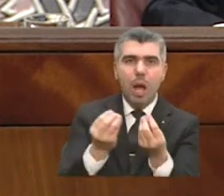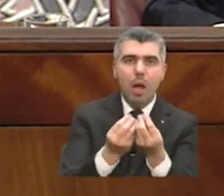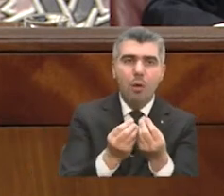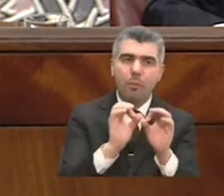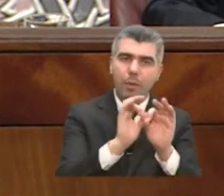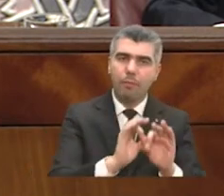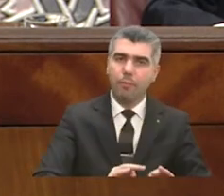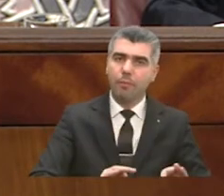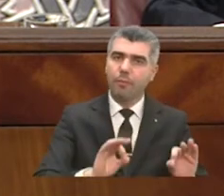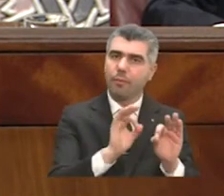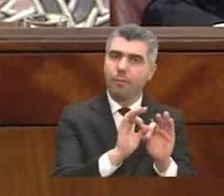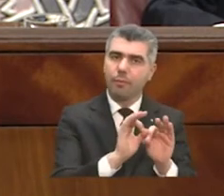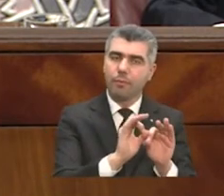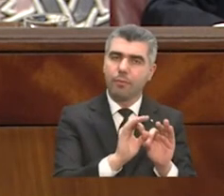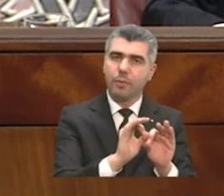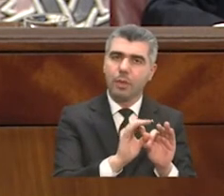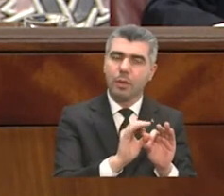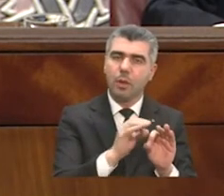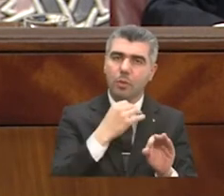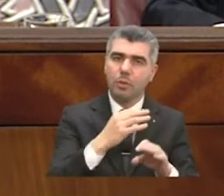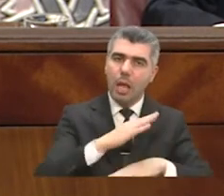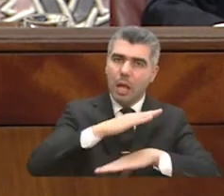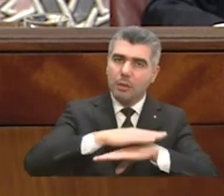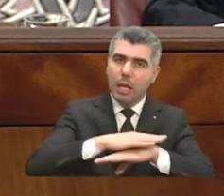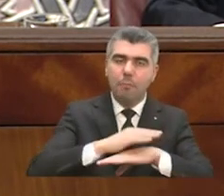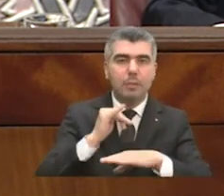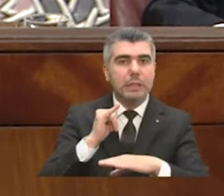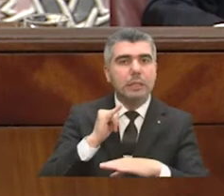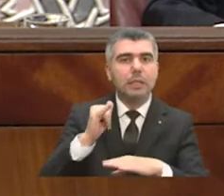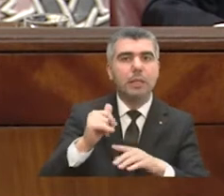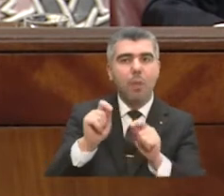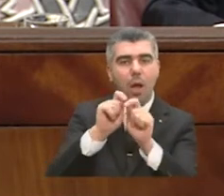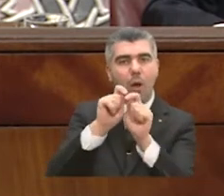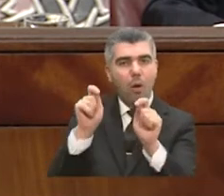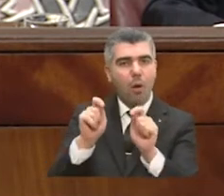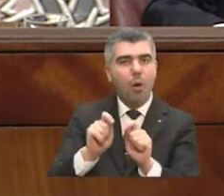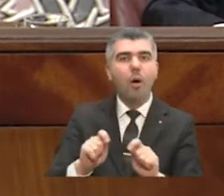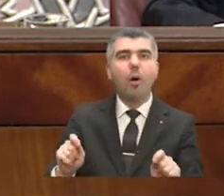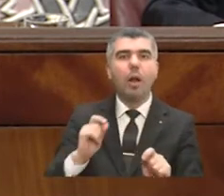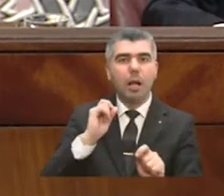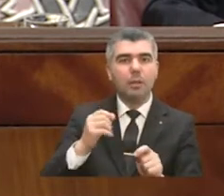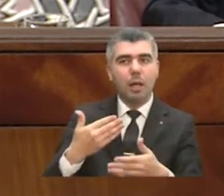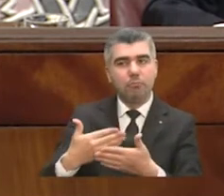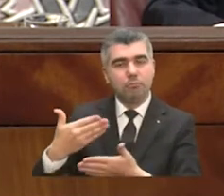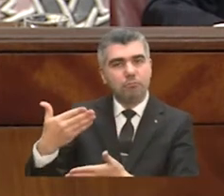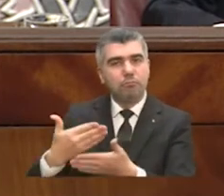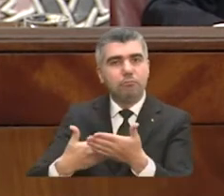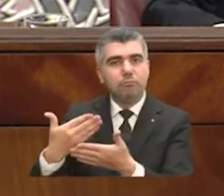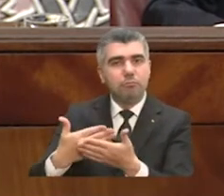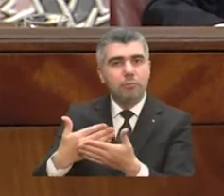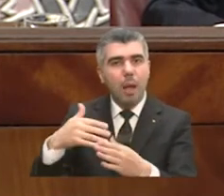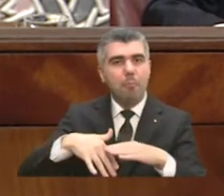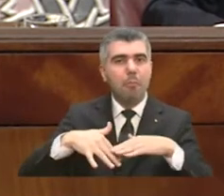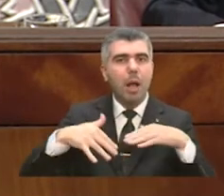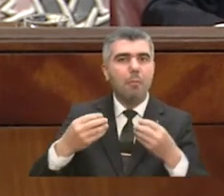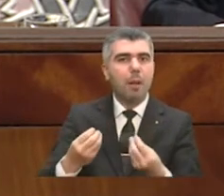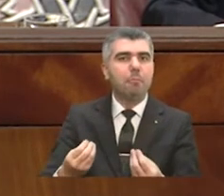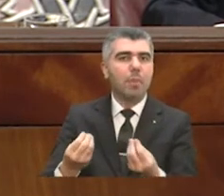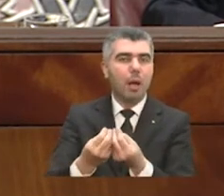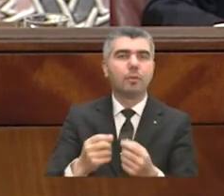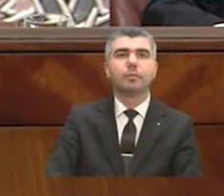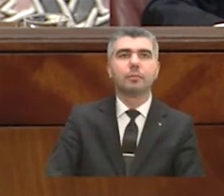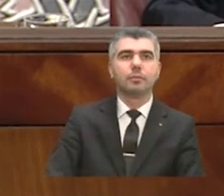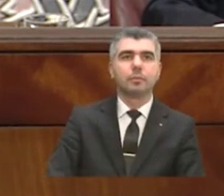pour s'ingérer dans les droits d'un pays souverain. Au contraire, c'est une institution qui a